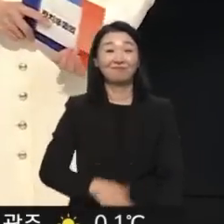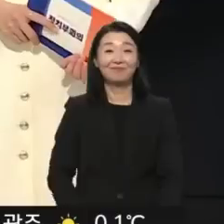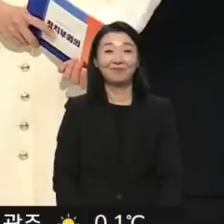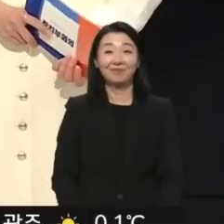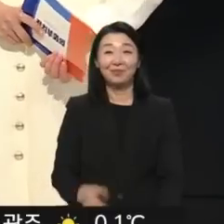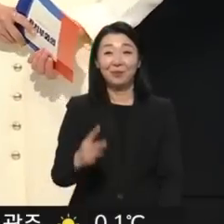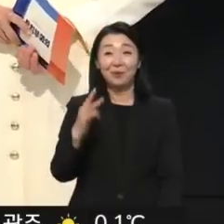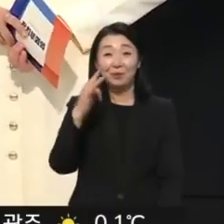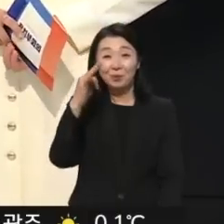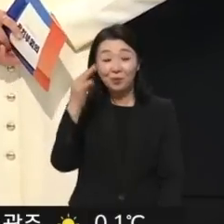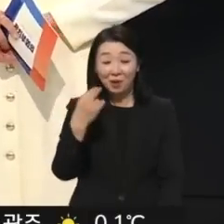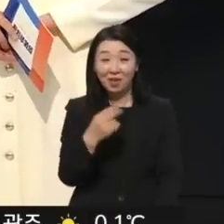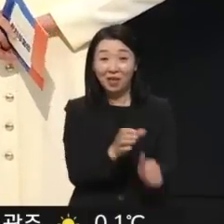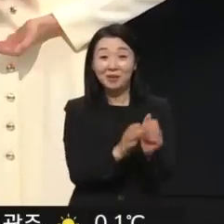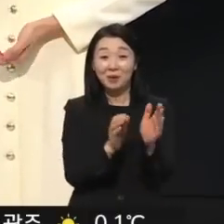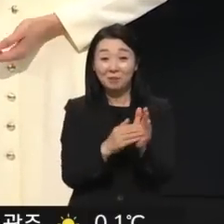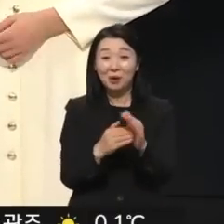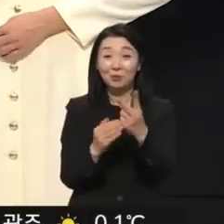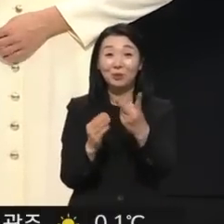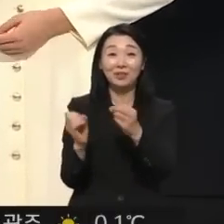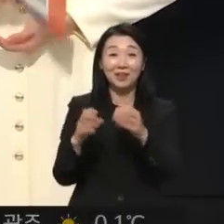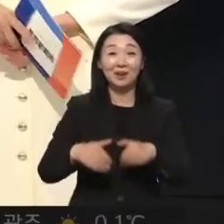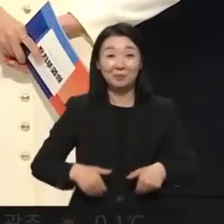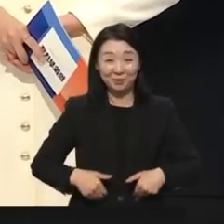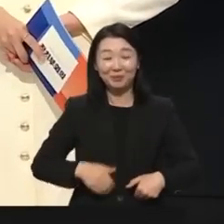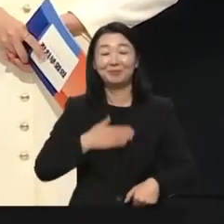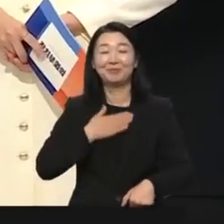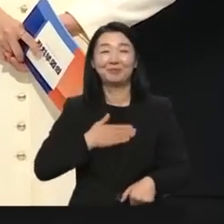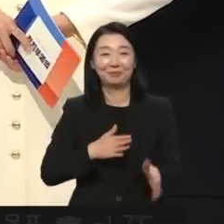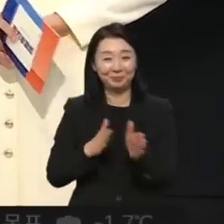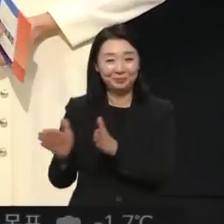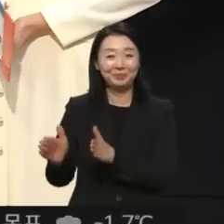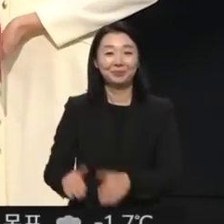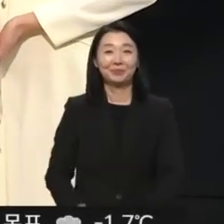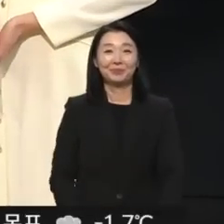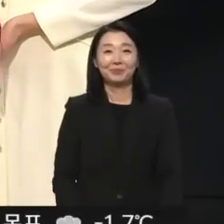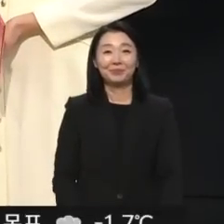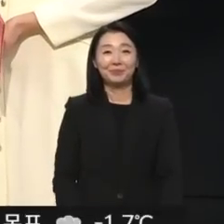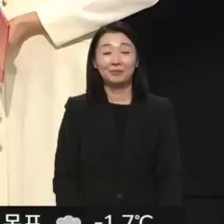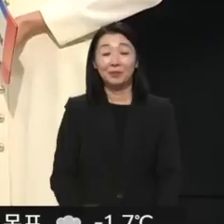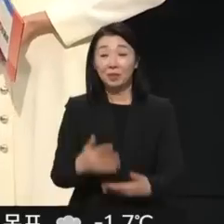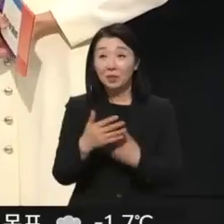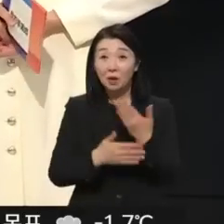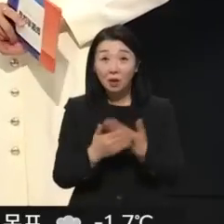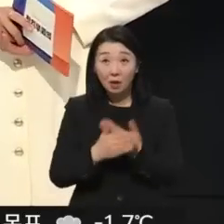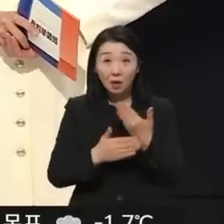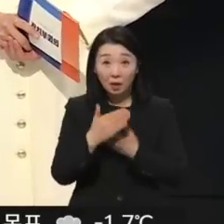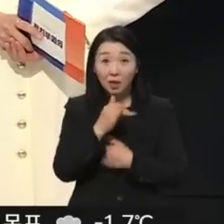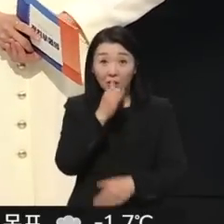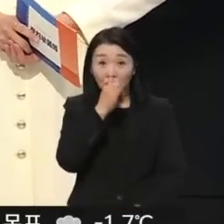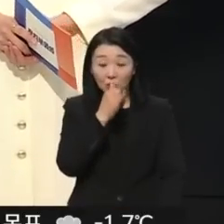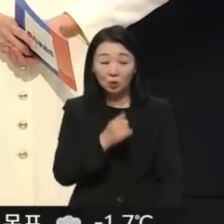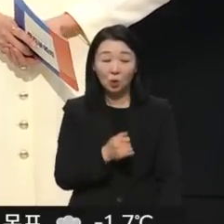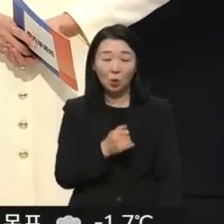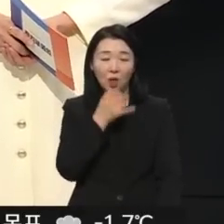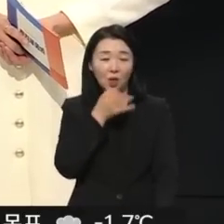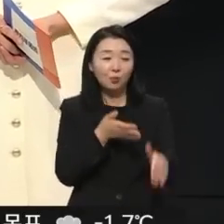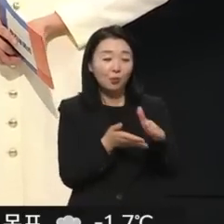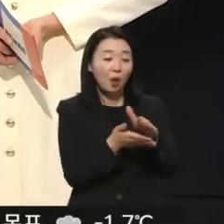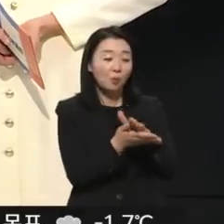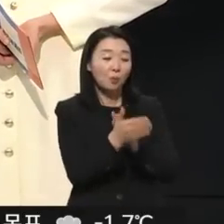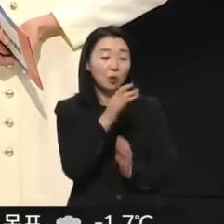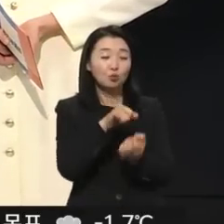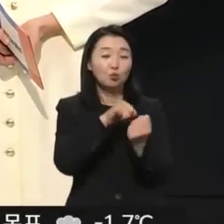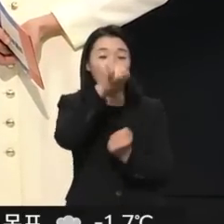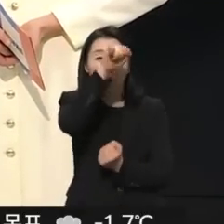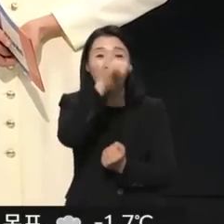체크가 다를 예정이니까 둘이 좀 상의해요. 네. 네, 알았습니다. 자, 앞서 영상에서 봤습니다만 그 뇌물수수 혐의로 구속영장이